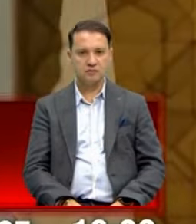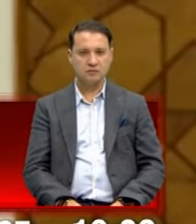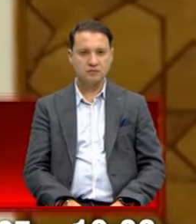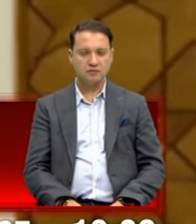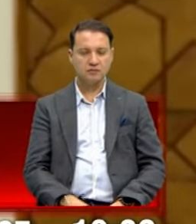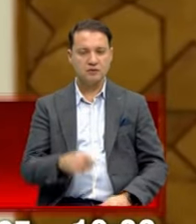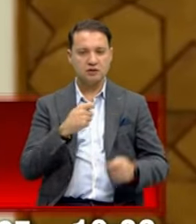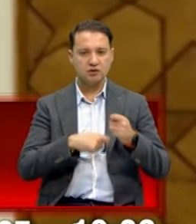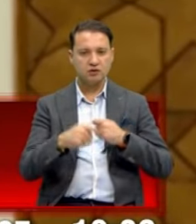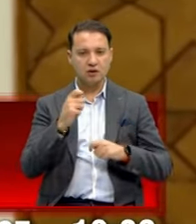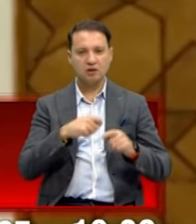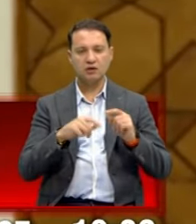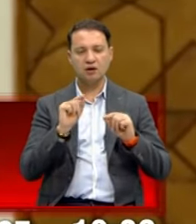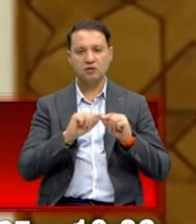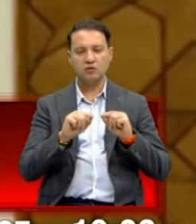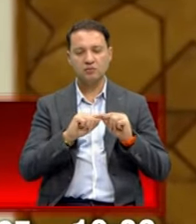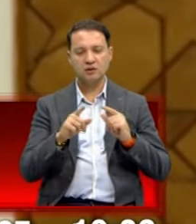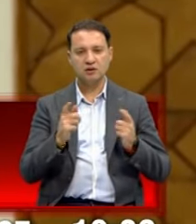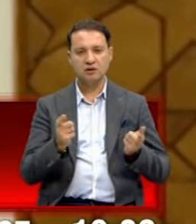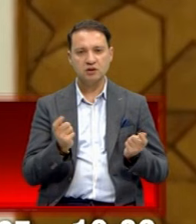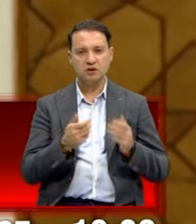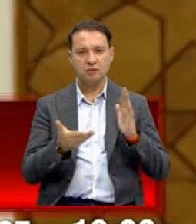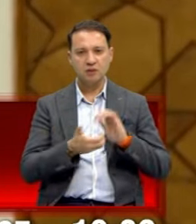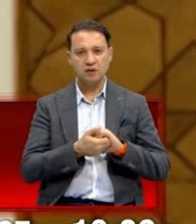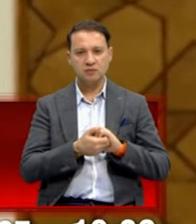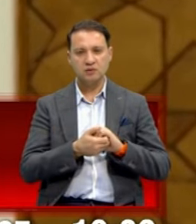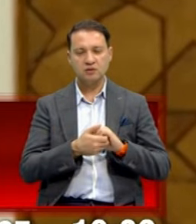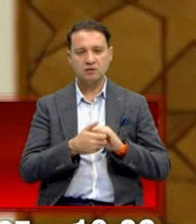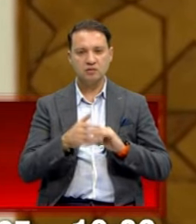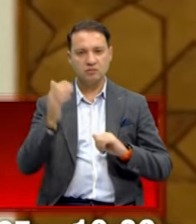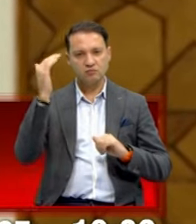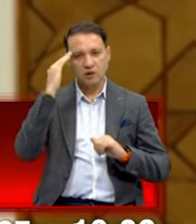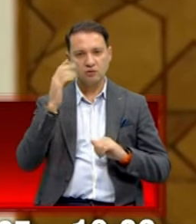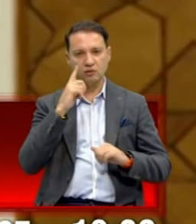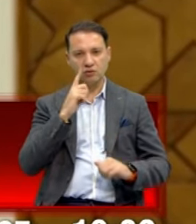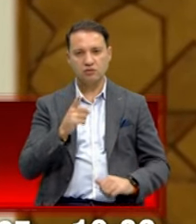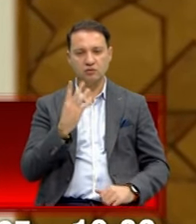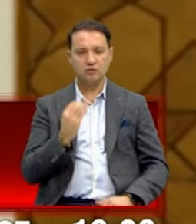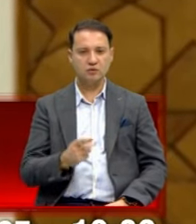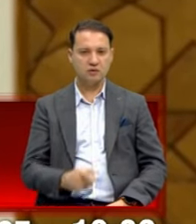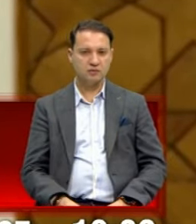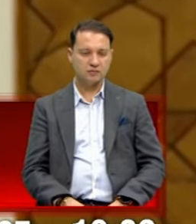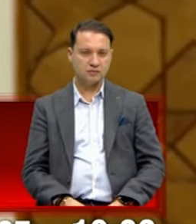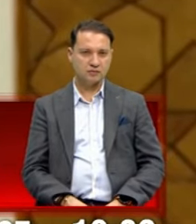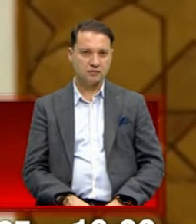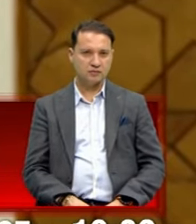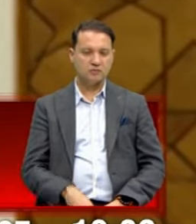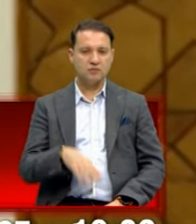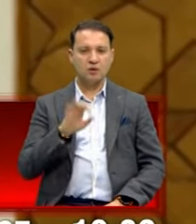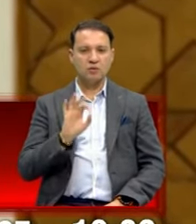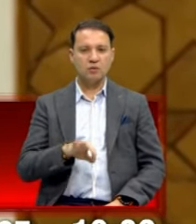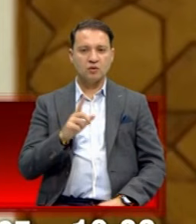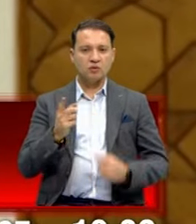çizildi. Ticaret ve ekonomi işbirliğimizin lokomotifini oluşturuyor.